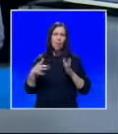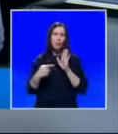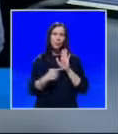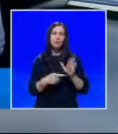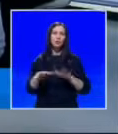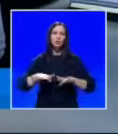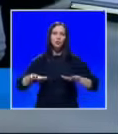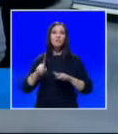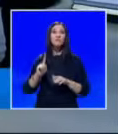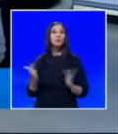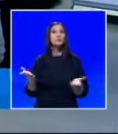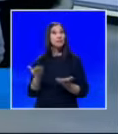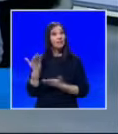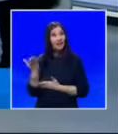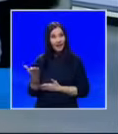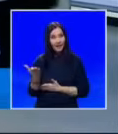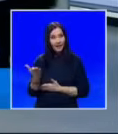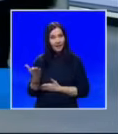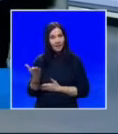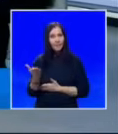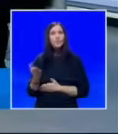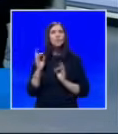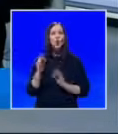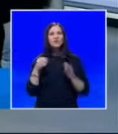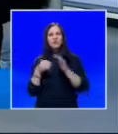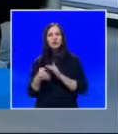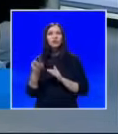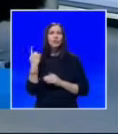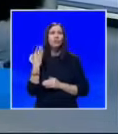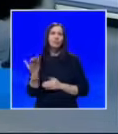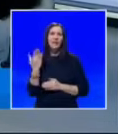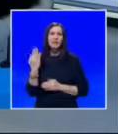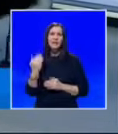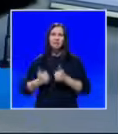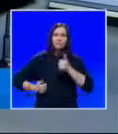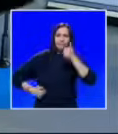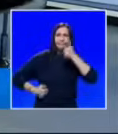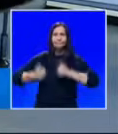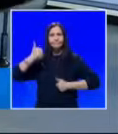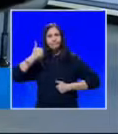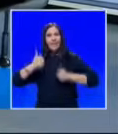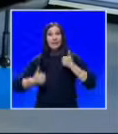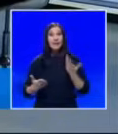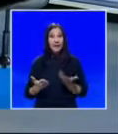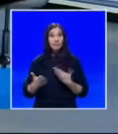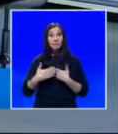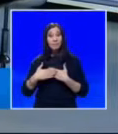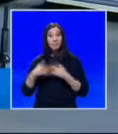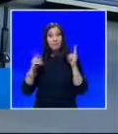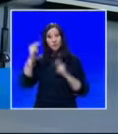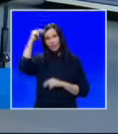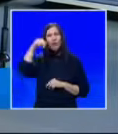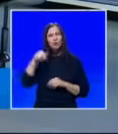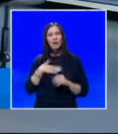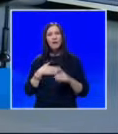за ситуацията, в която се намират те. Т.е. вътрешно те се надиграват, най-вече ППДБ. Тук има и вътрешни